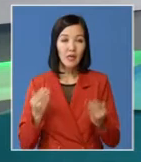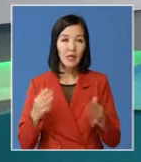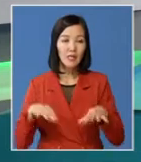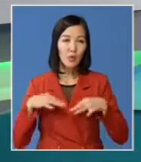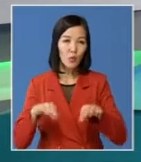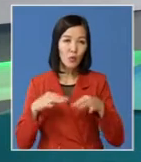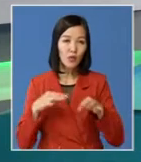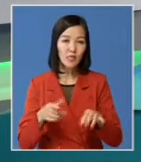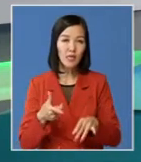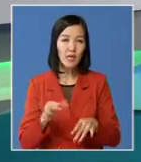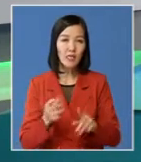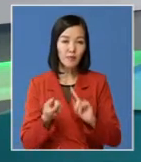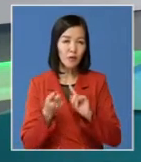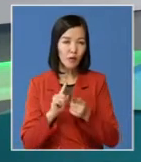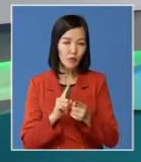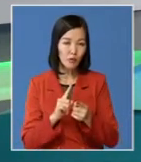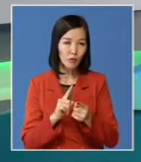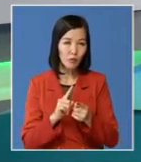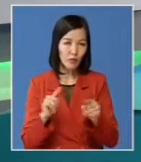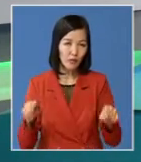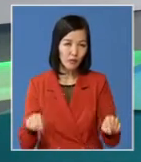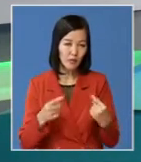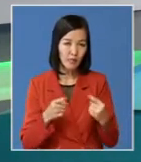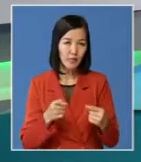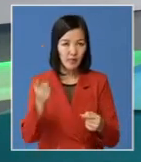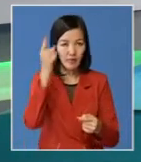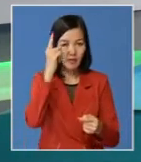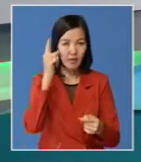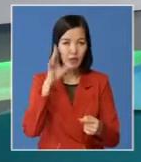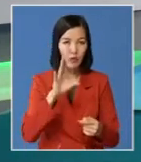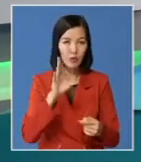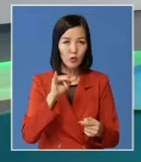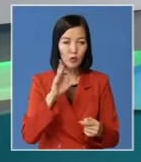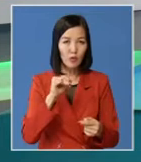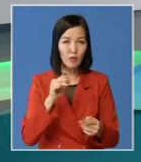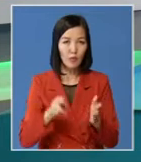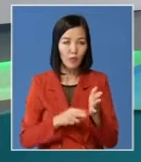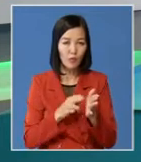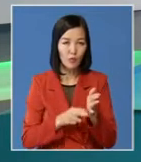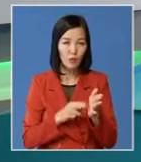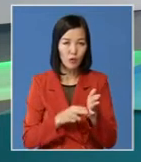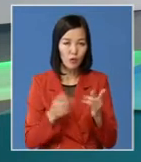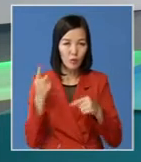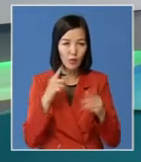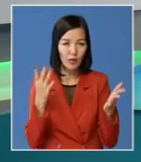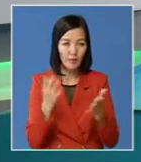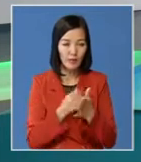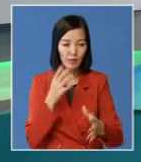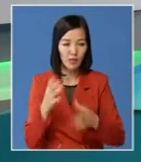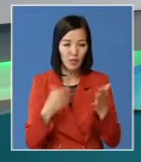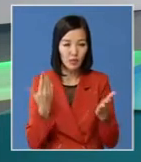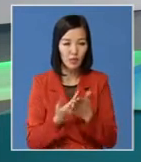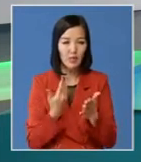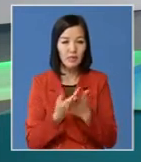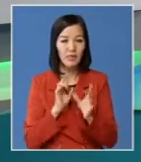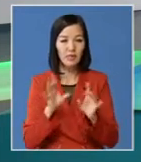Шығыстағылар көлікті көгілдір отынмен жүруге бейіндеп жатса, Германия сутегімен жүретін пойыз жасап шығарды. Осы және өзге де жаһан жаңалықтары